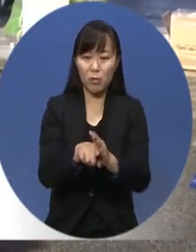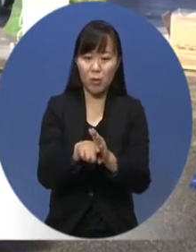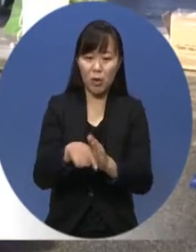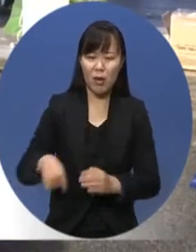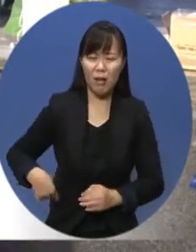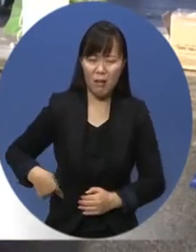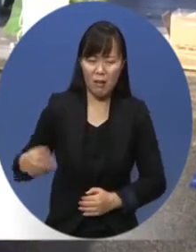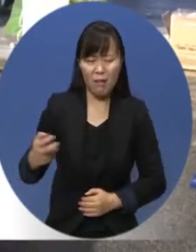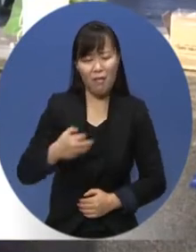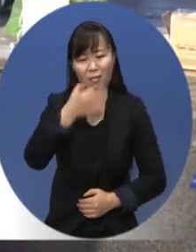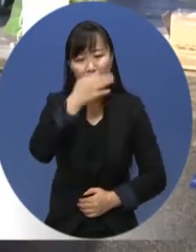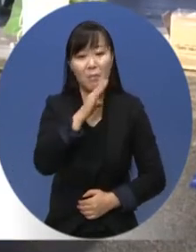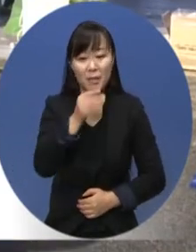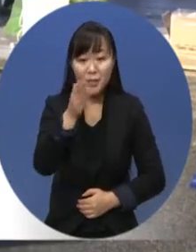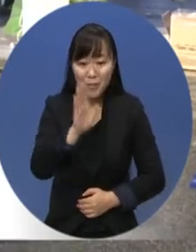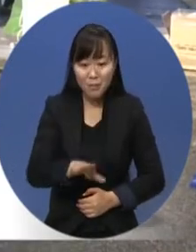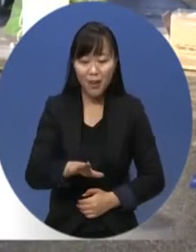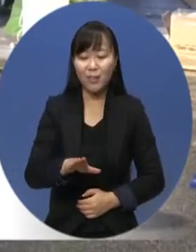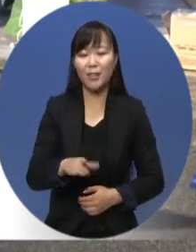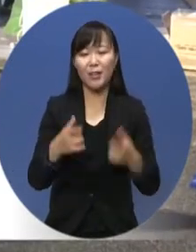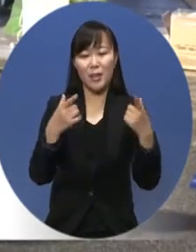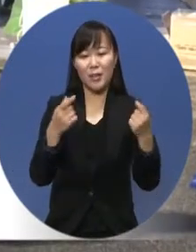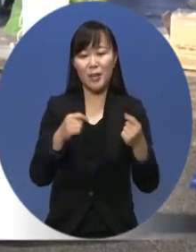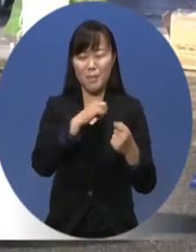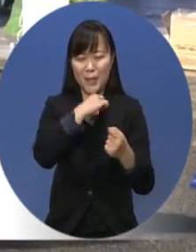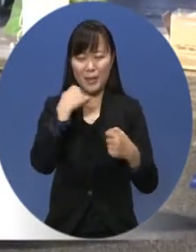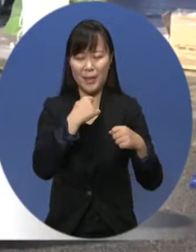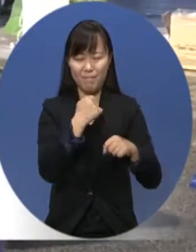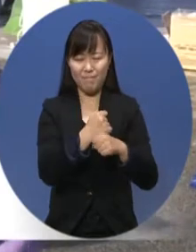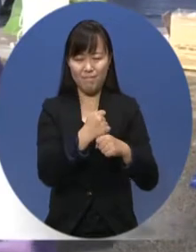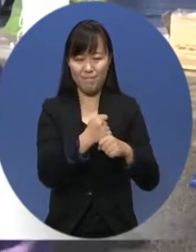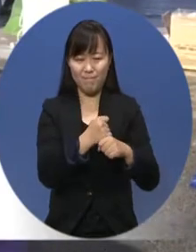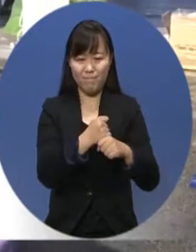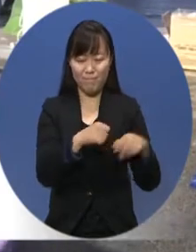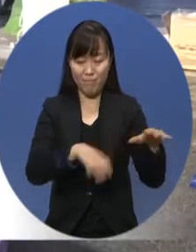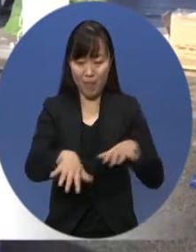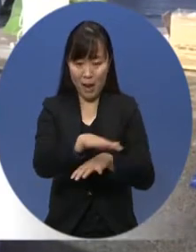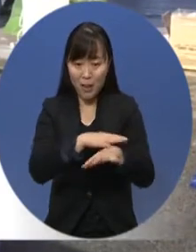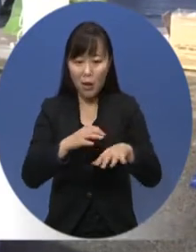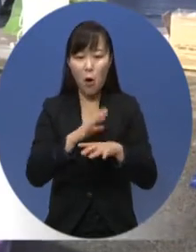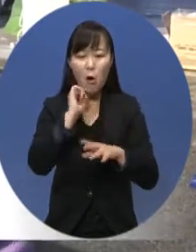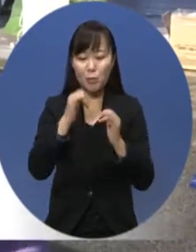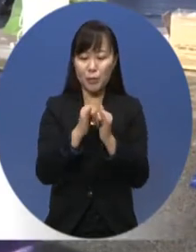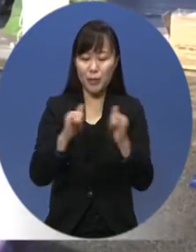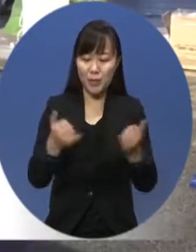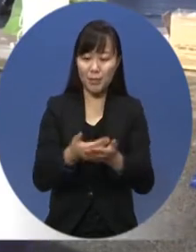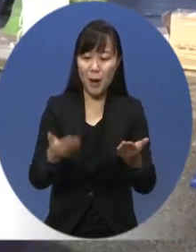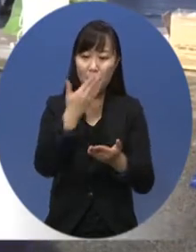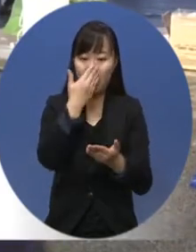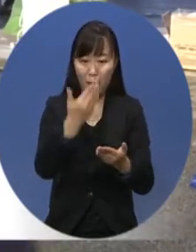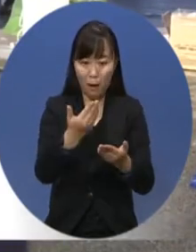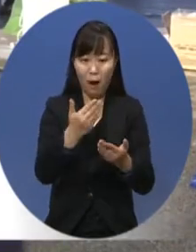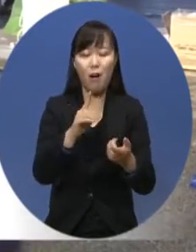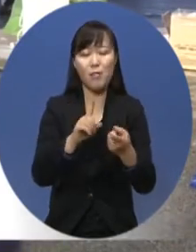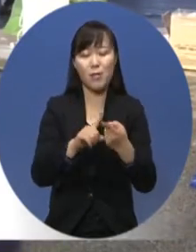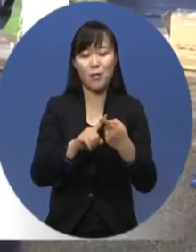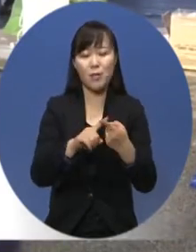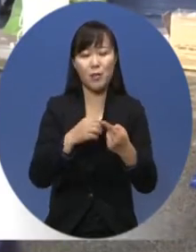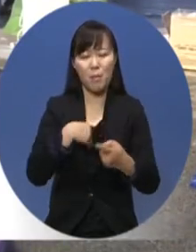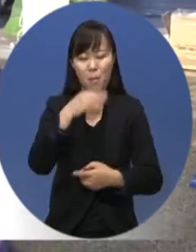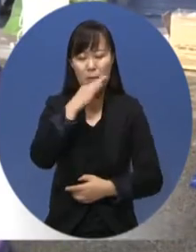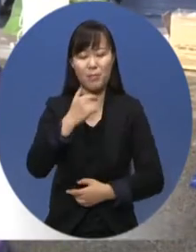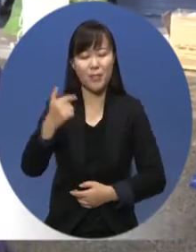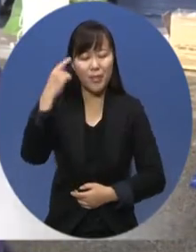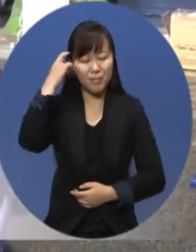좀 허리도 아프고 힘들지만 나름대로 이런 거를 또 맛있게 해서 또 어려운 분들한테 이렇게 드릴 수 있다는 거에 대해서 굉장한